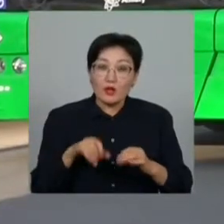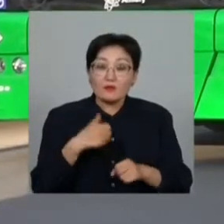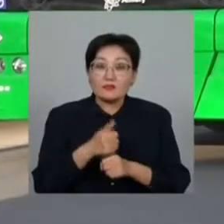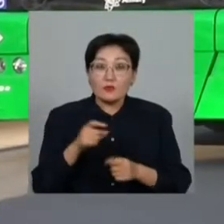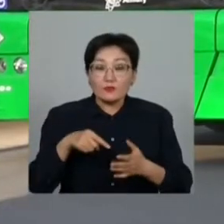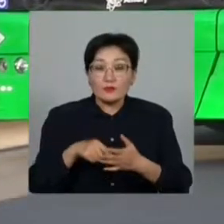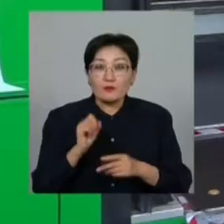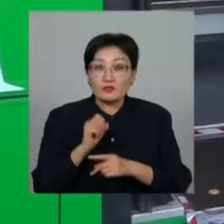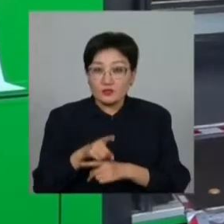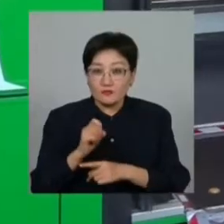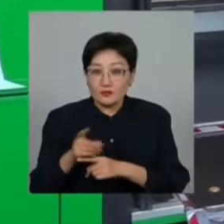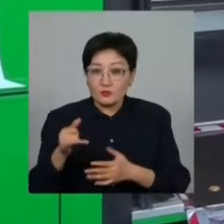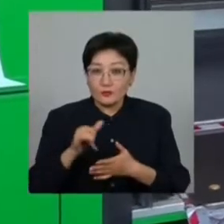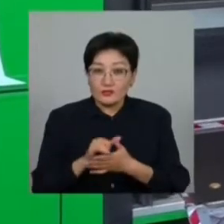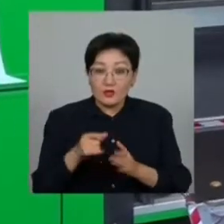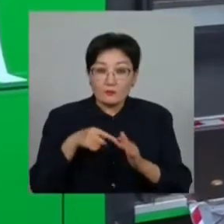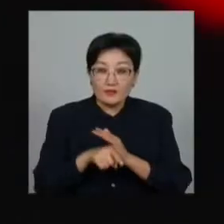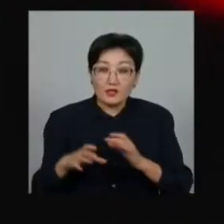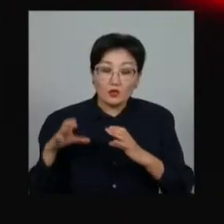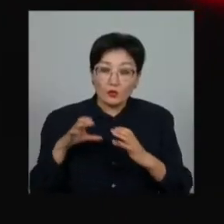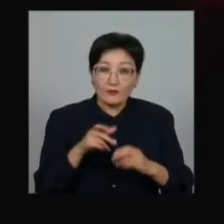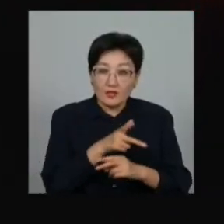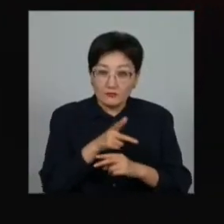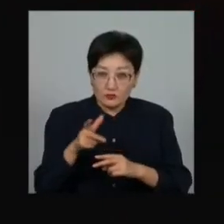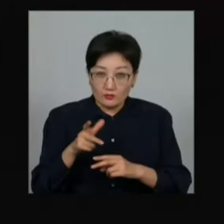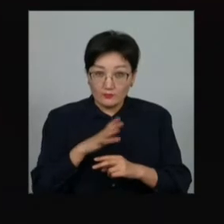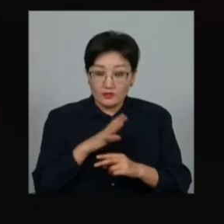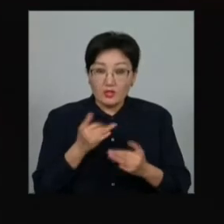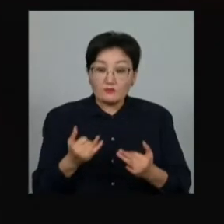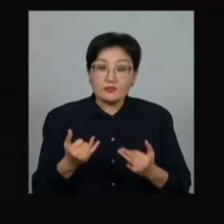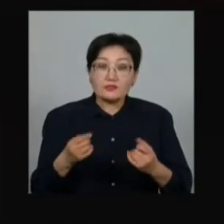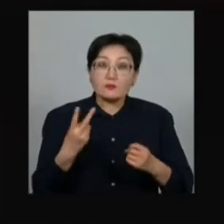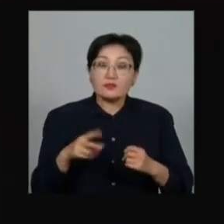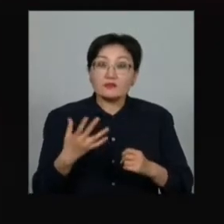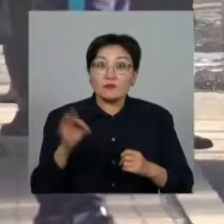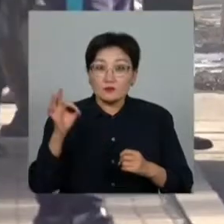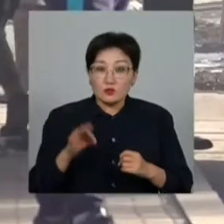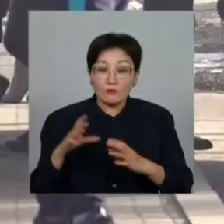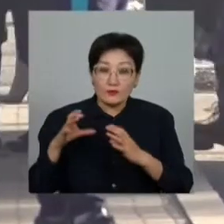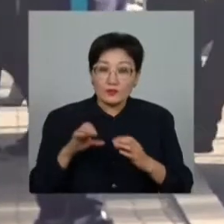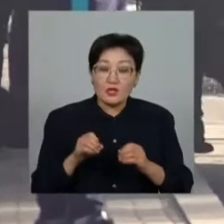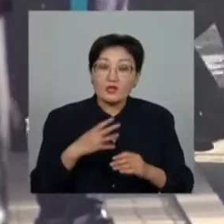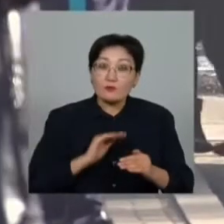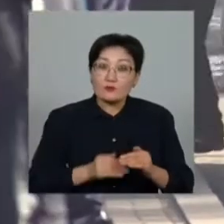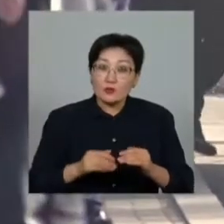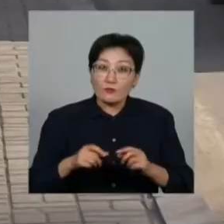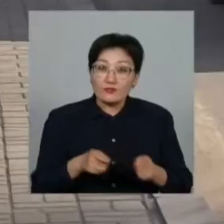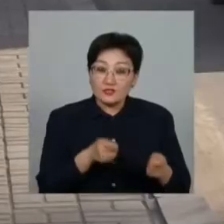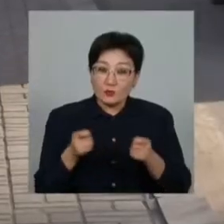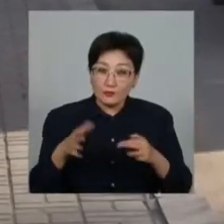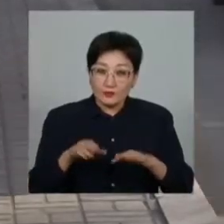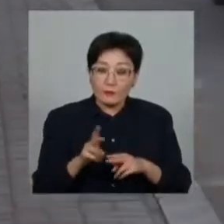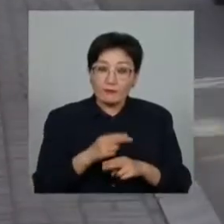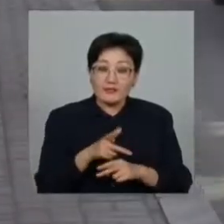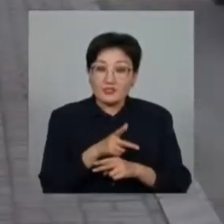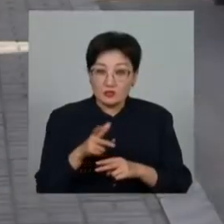мегаполиса поручил установить в салонах камеры видеонаблюдения на сегодня 20 процентов автобуса в частных перевозчиков остаются без